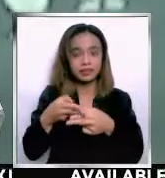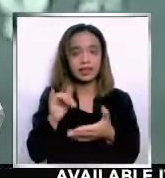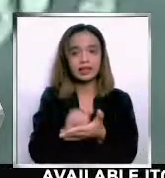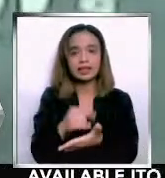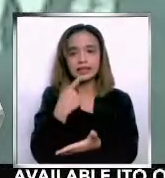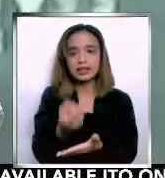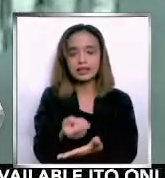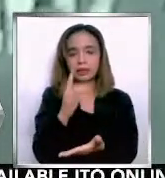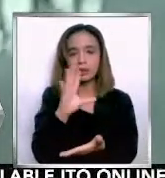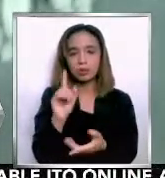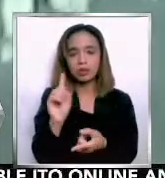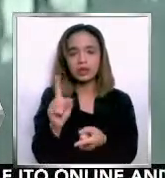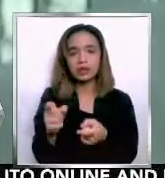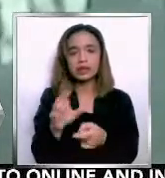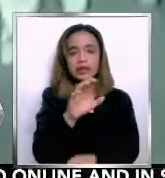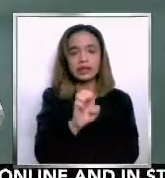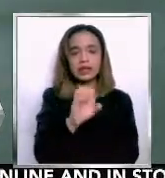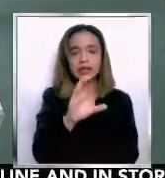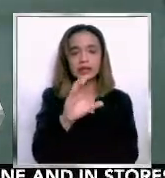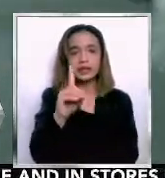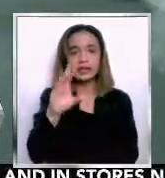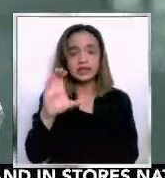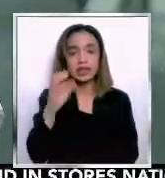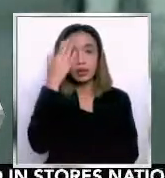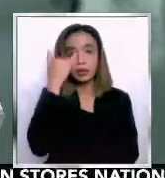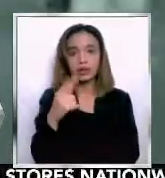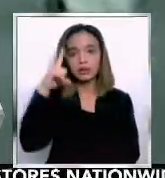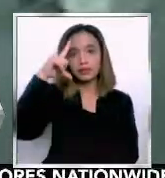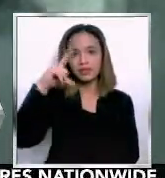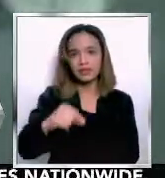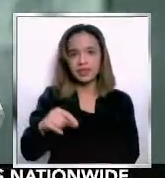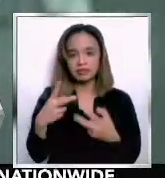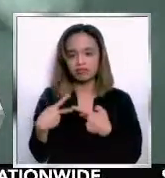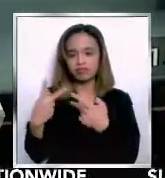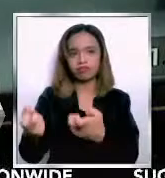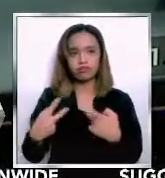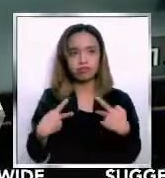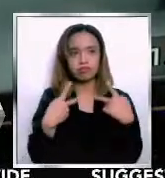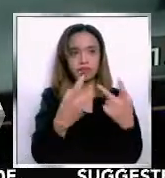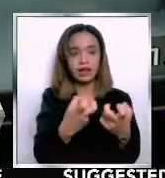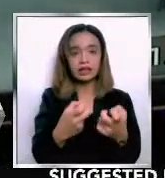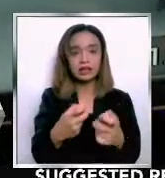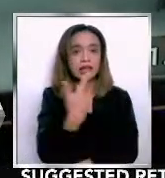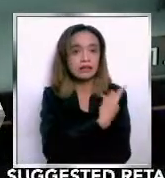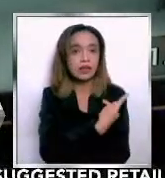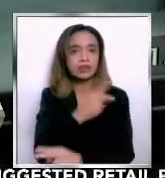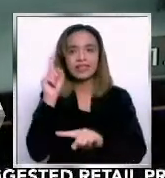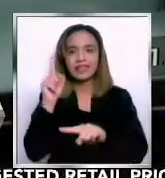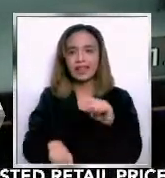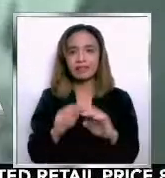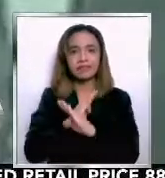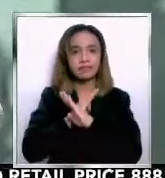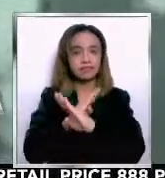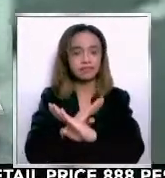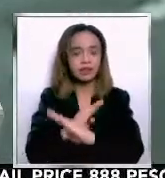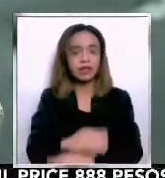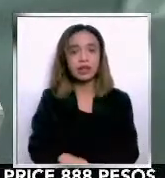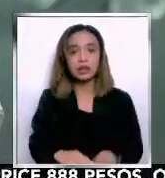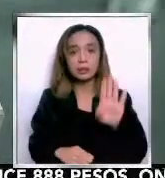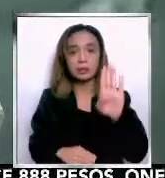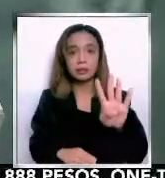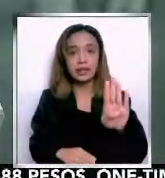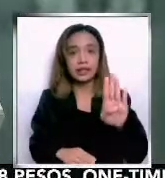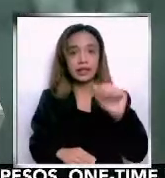Control o ECDC dahil mabilis ang transmission at nakalulusot sa bakuna. isa ang BA.4 sa dahilan ng surge